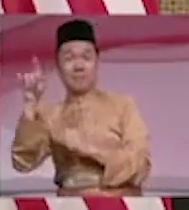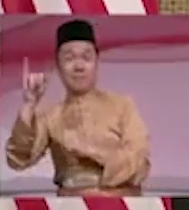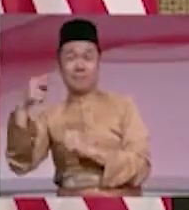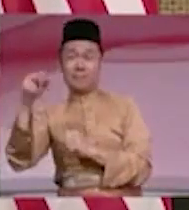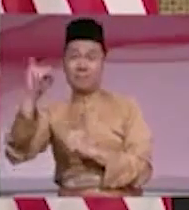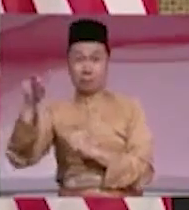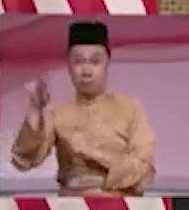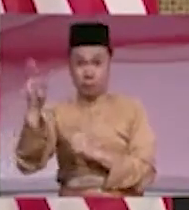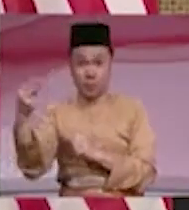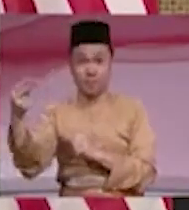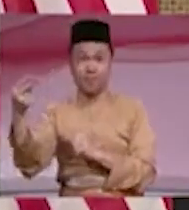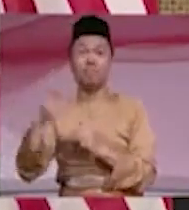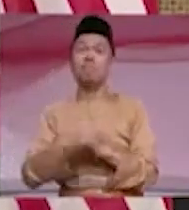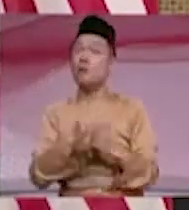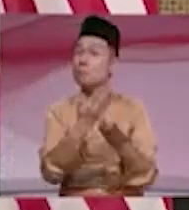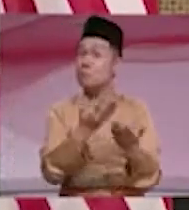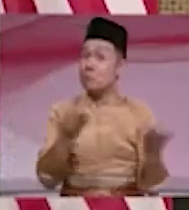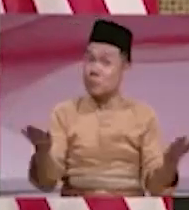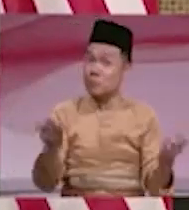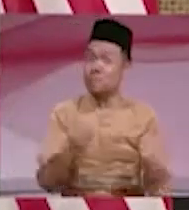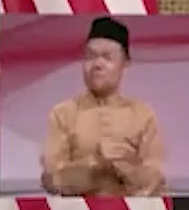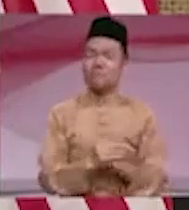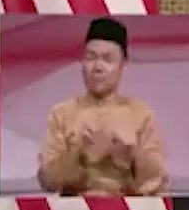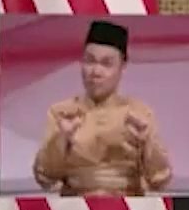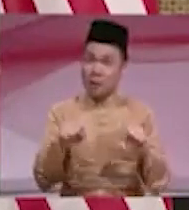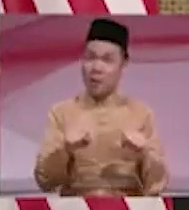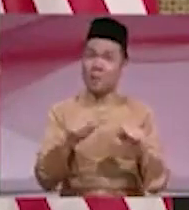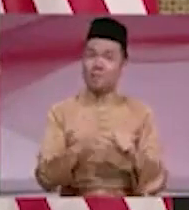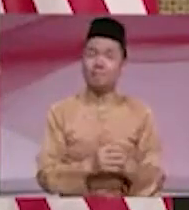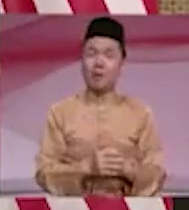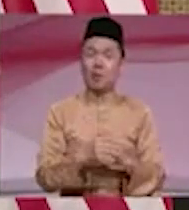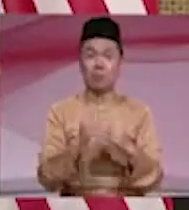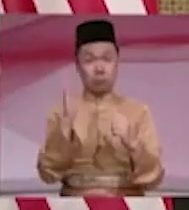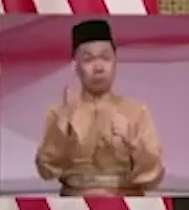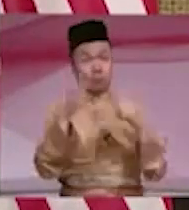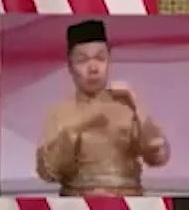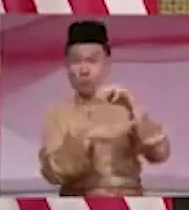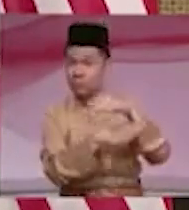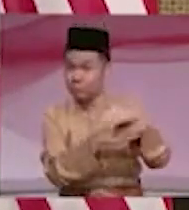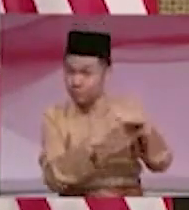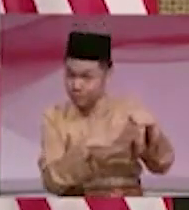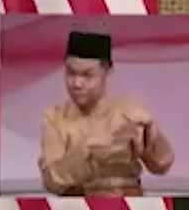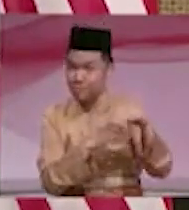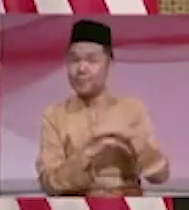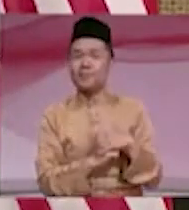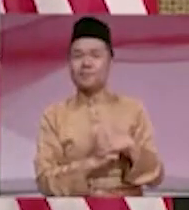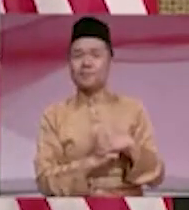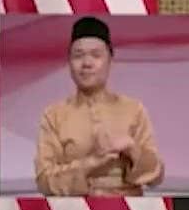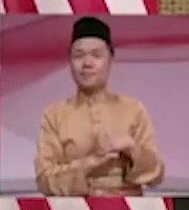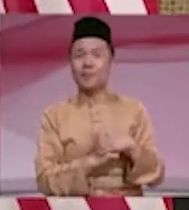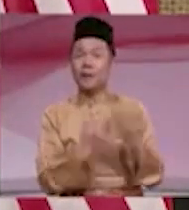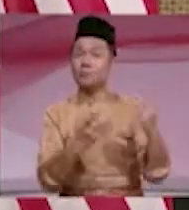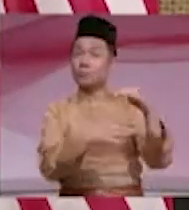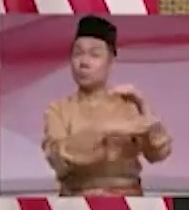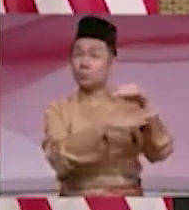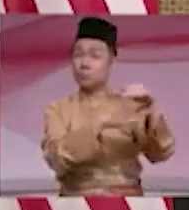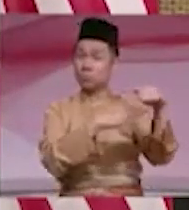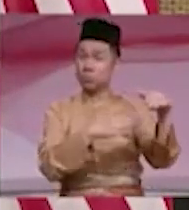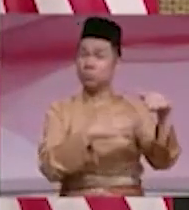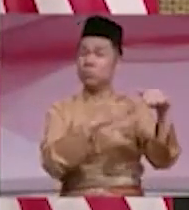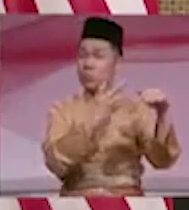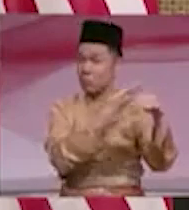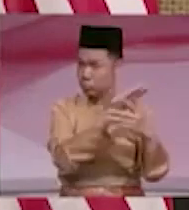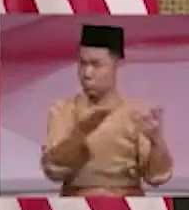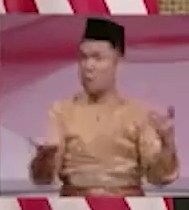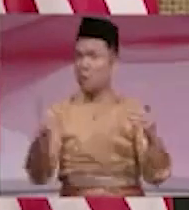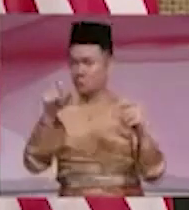ramai dan kelestarian akan melaksanakan ibadah korban yaitu suatu ibadah yang sangat dituntut